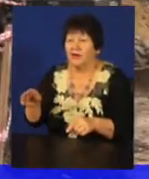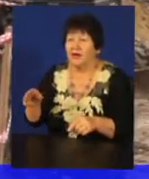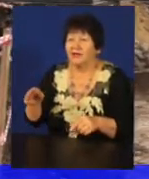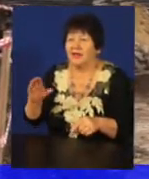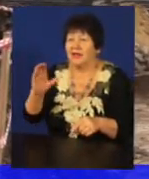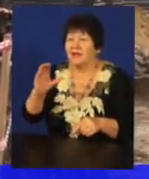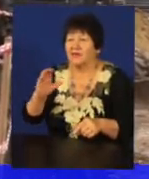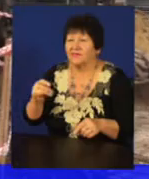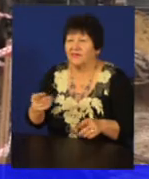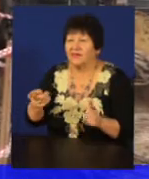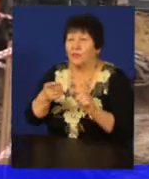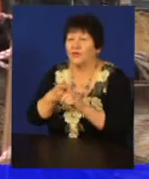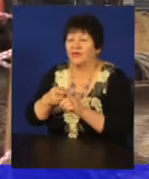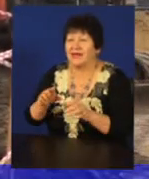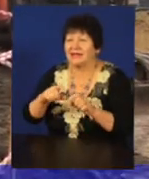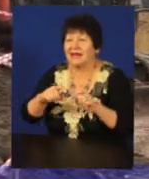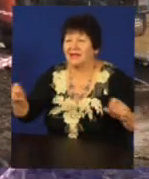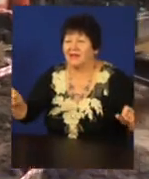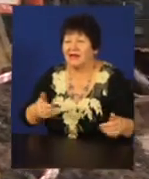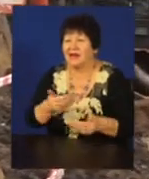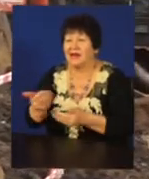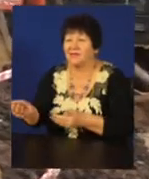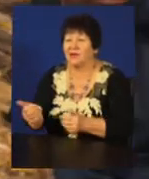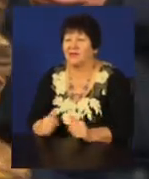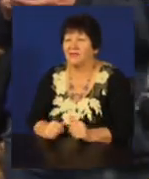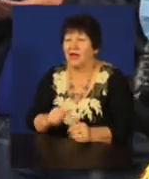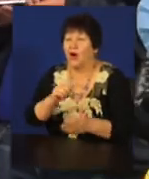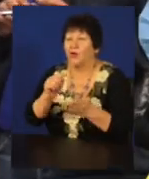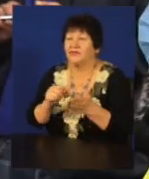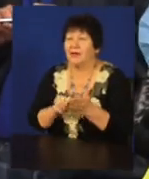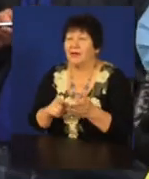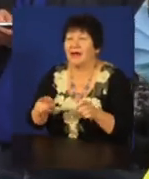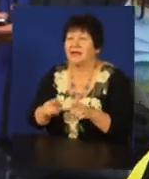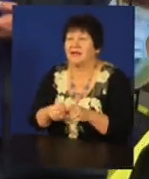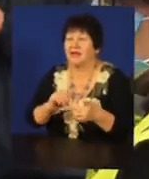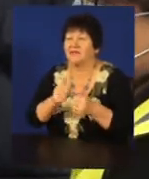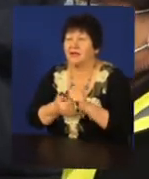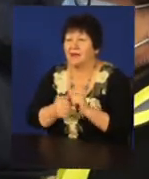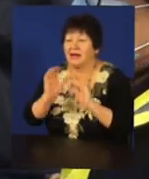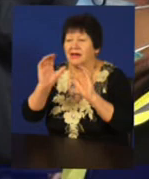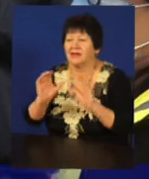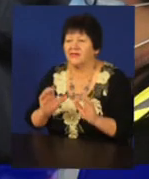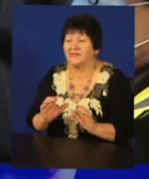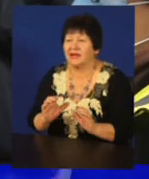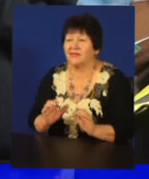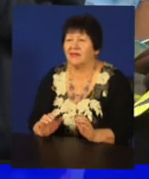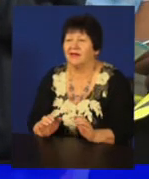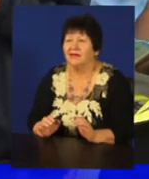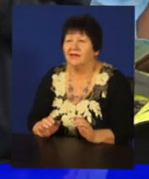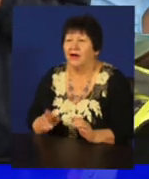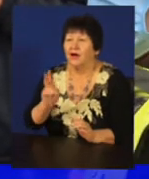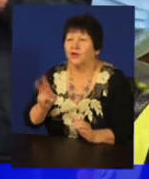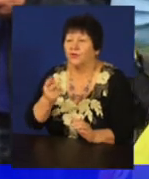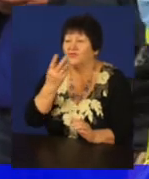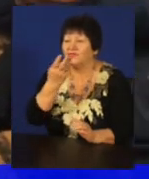servicii de canalizare s-au conectat la rețelele respective. O întrebare de schimbarea legislației.